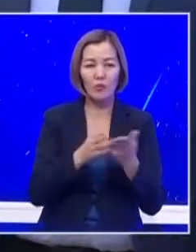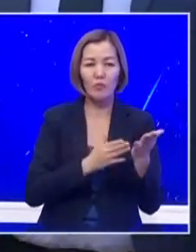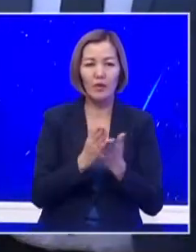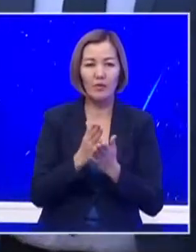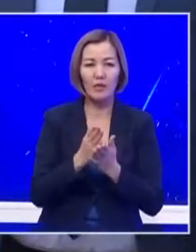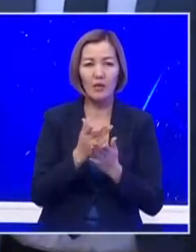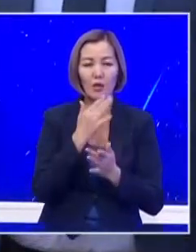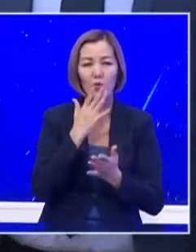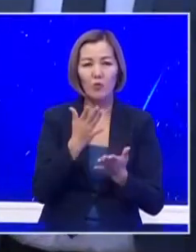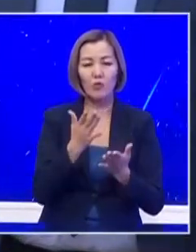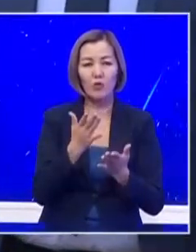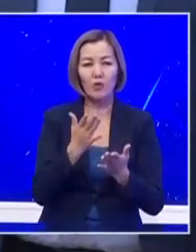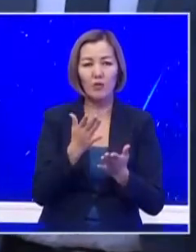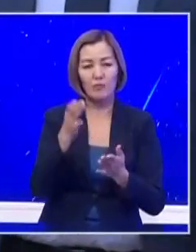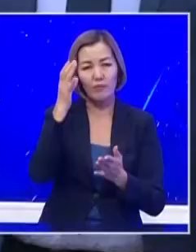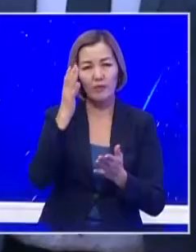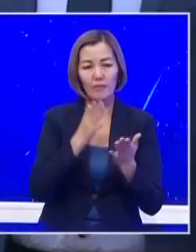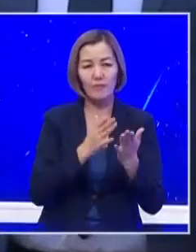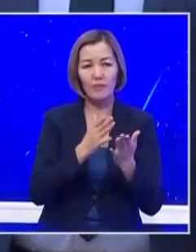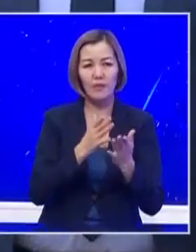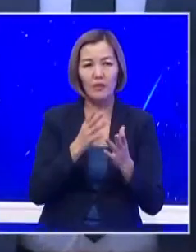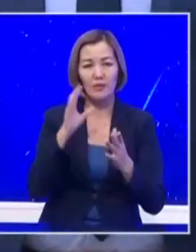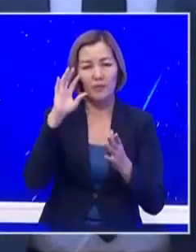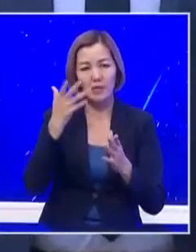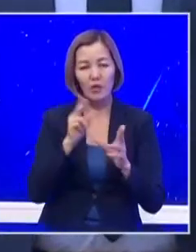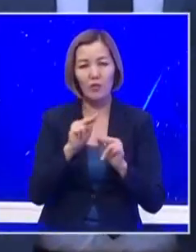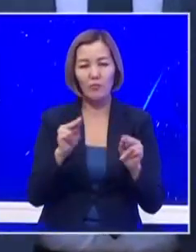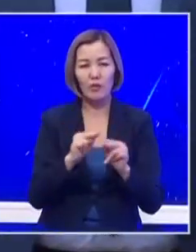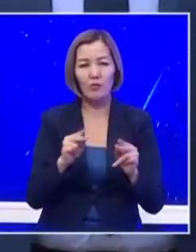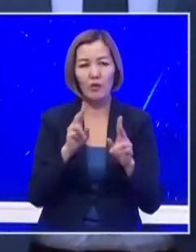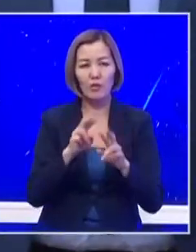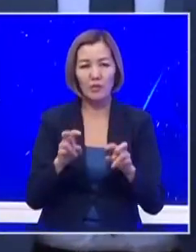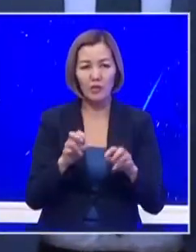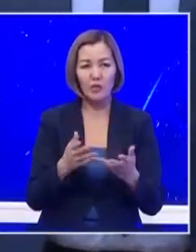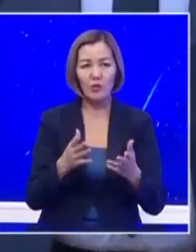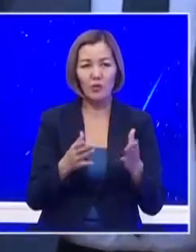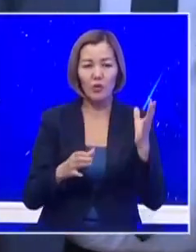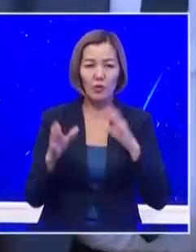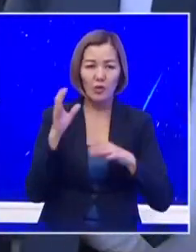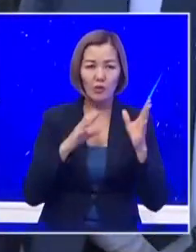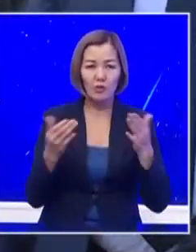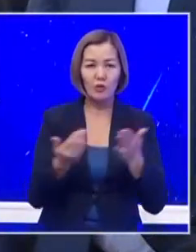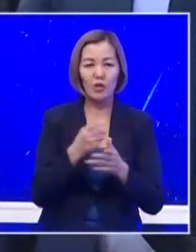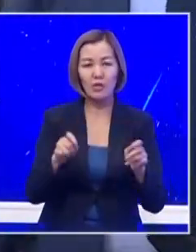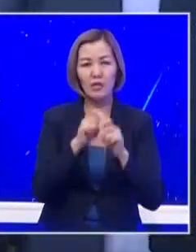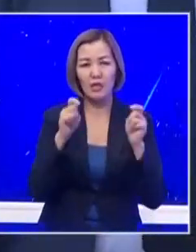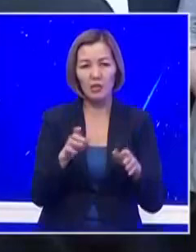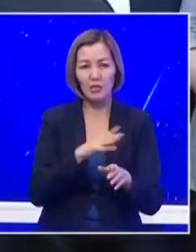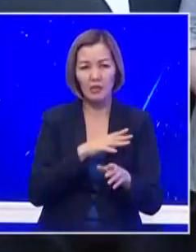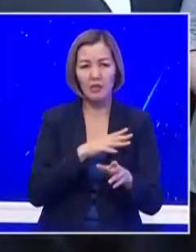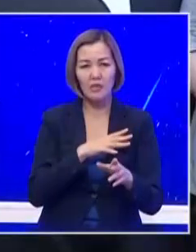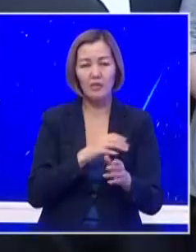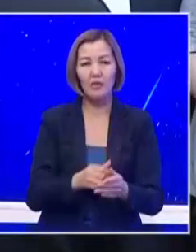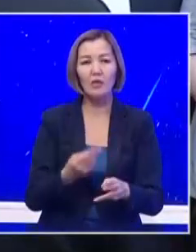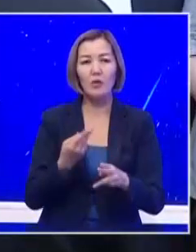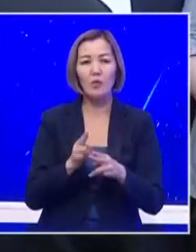ұлттық білім академиясы менен психологиялық педагогикалық ғылыми зерттеу өркен институты жаңадан ашылған жұмыс істеп жатыр.